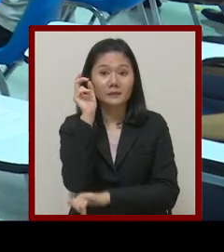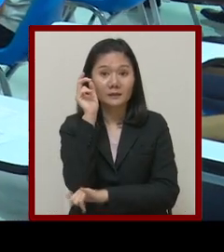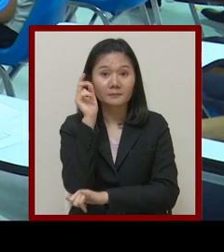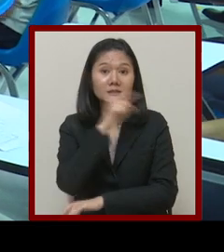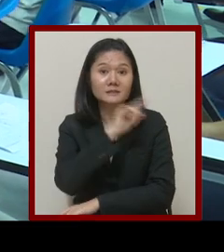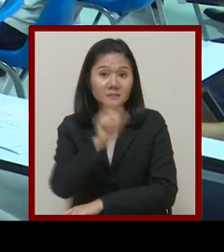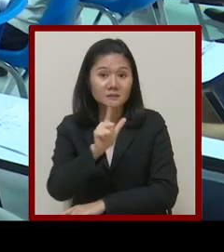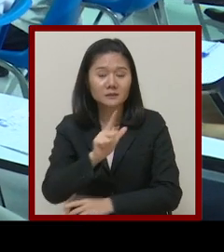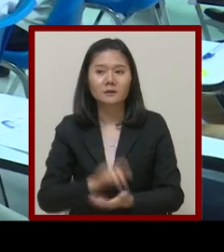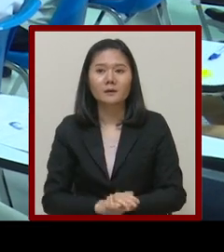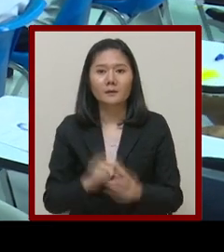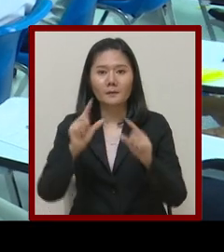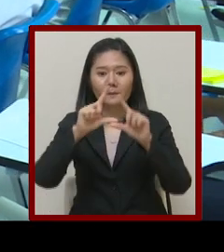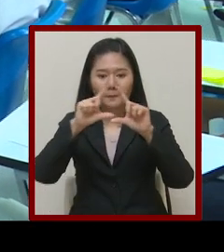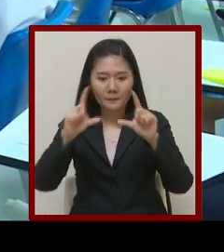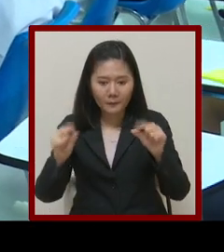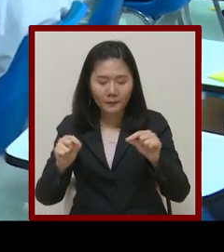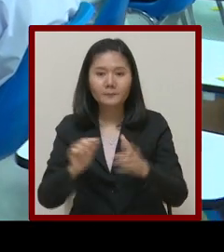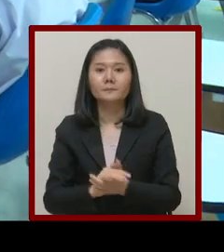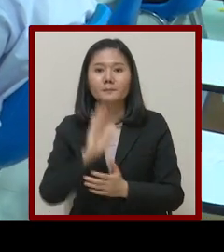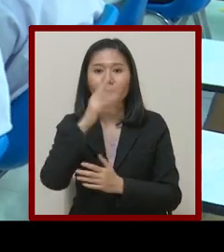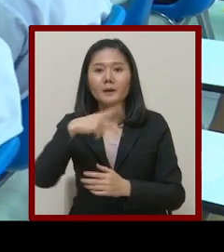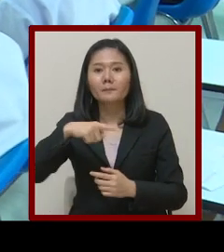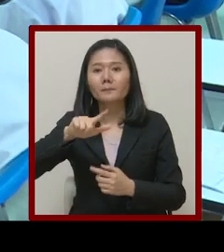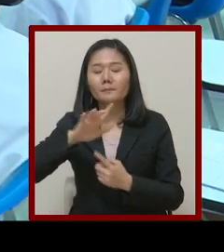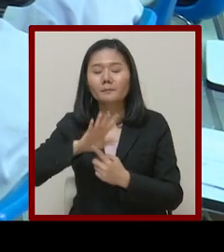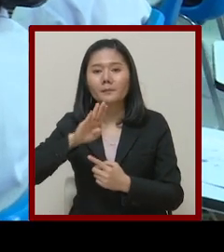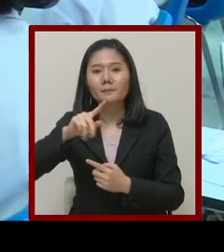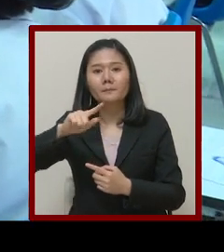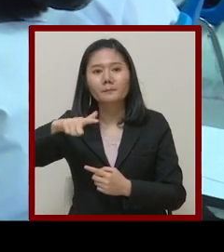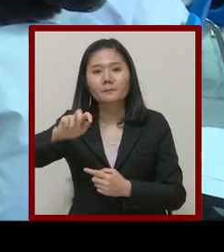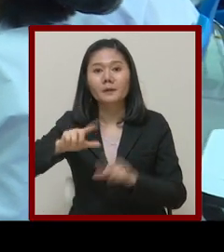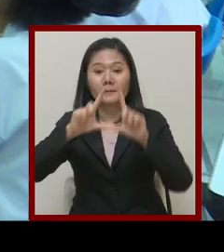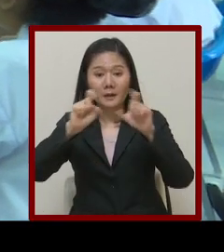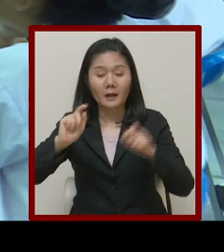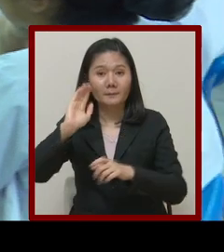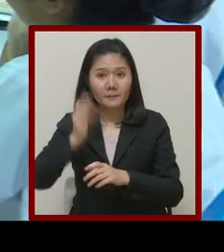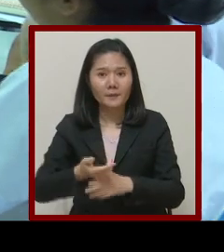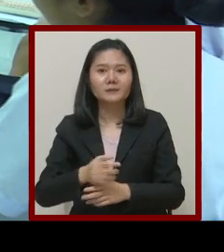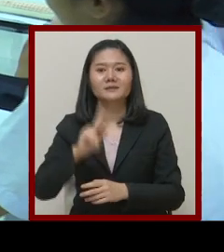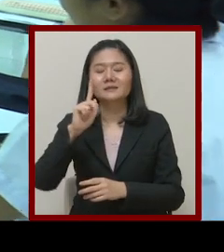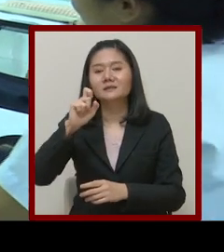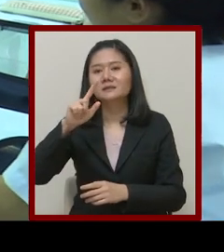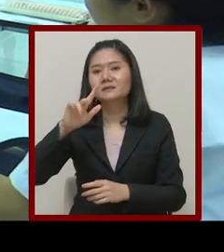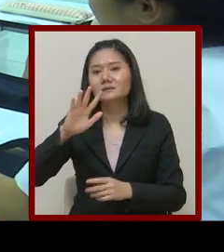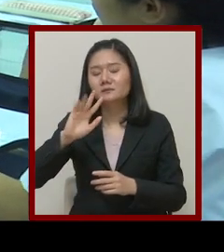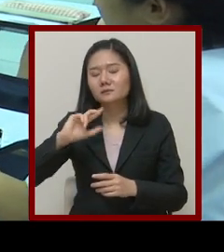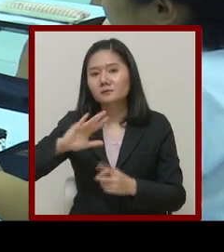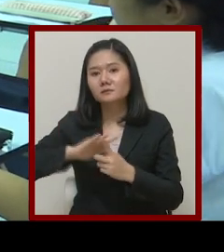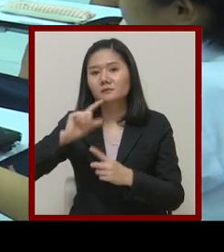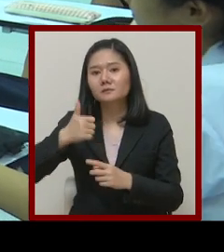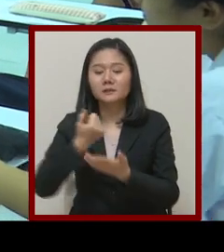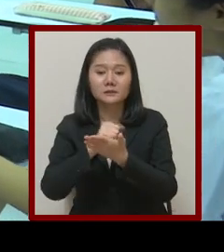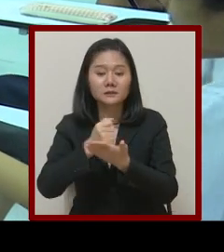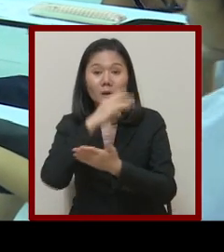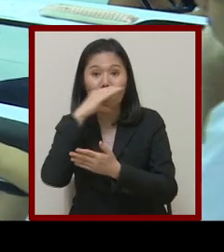มะกรูดตะไคร้บ้านใบพับพึงใบส้มปล่อยใบมะขามใบขี้เหล็กพิมเสนกาลาบูน